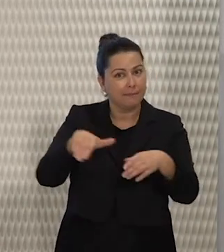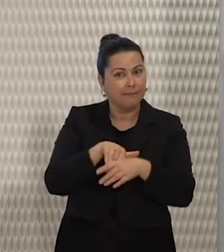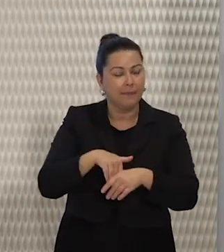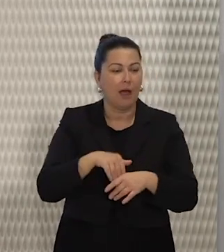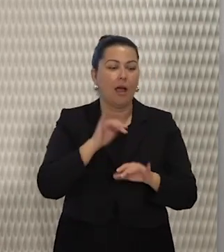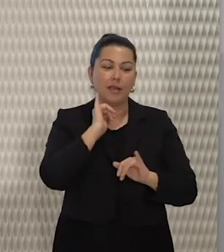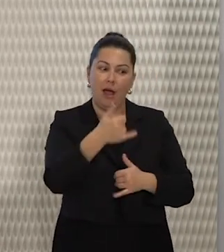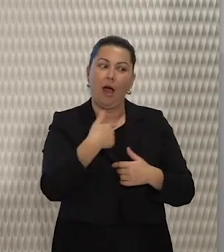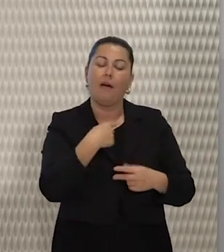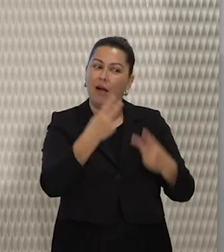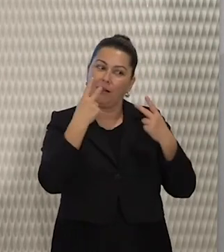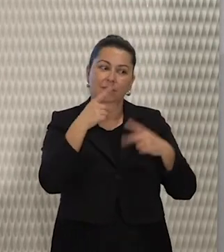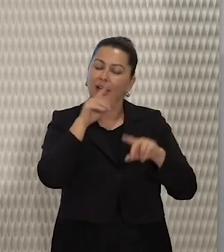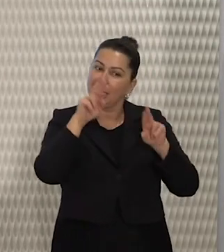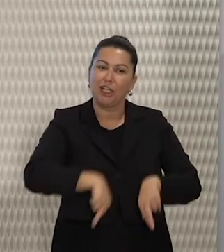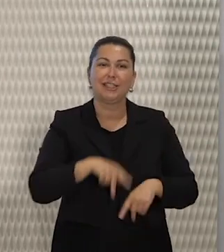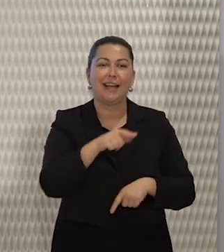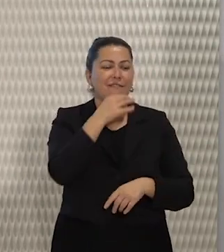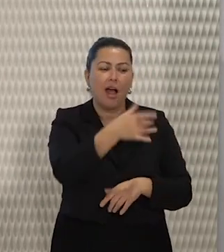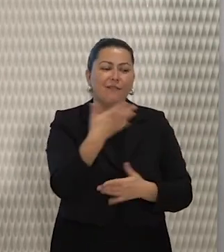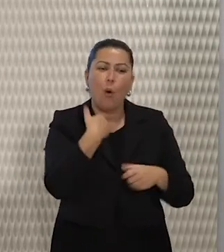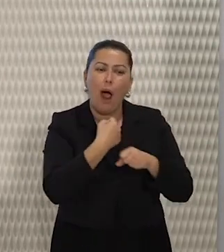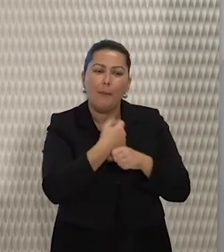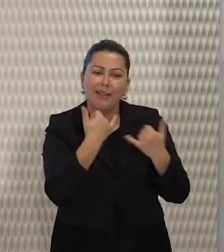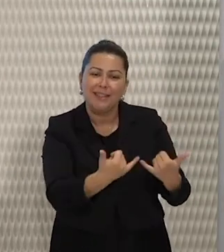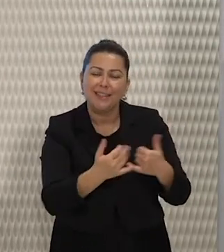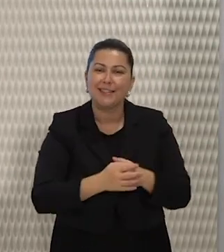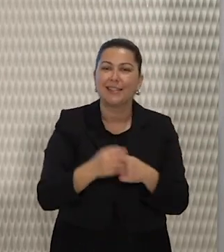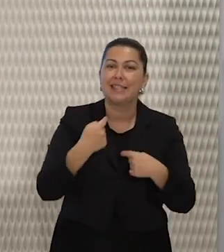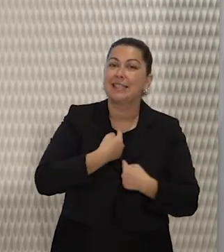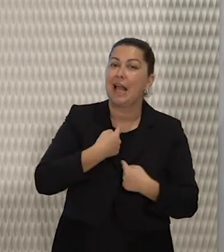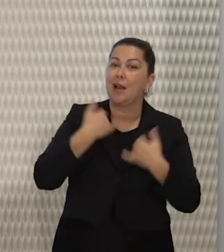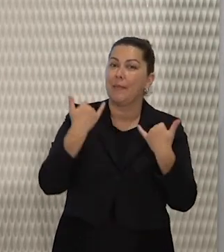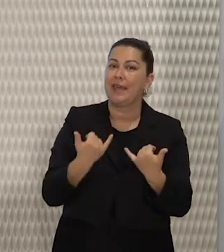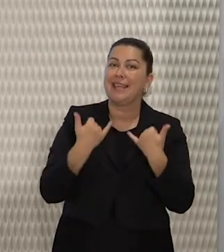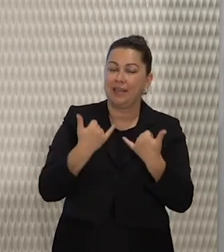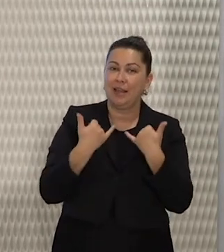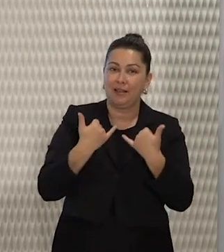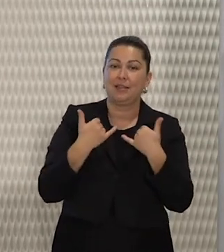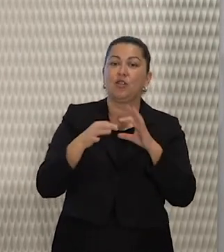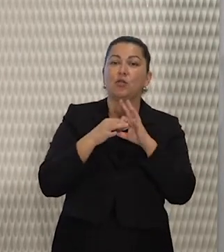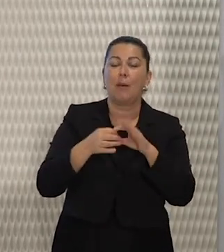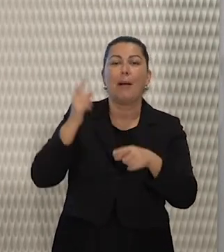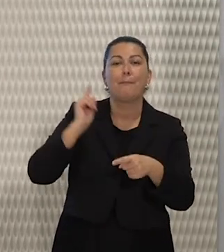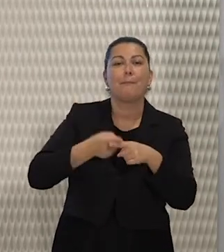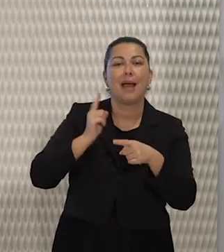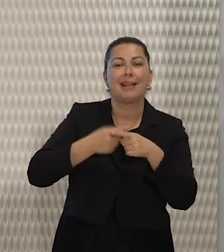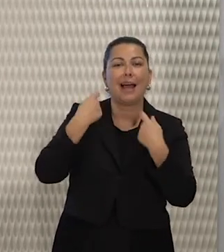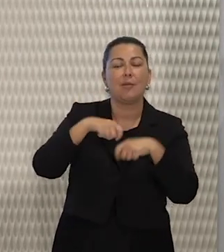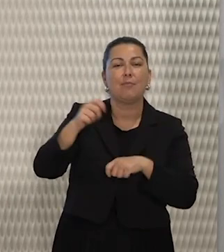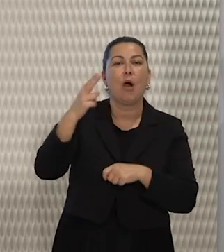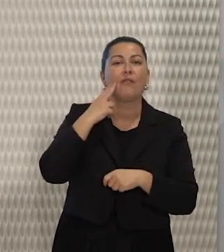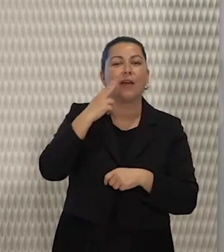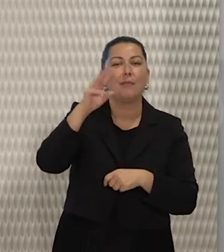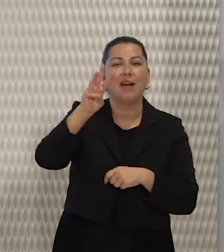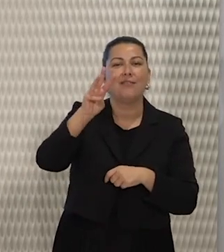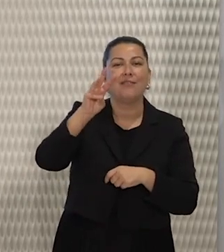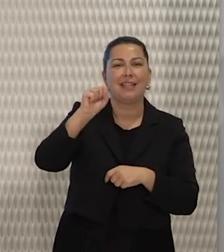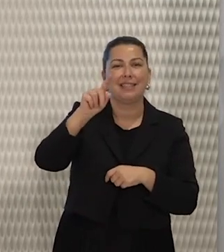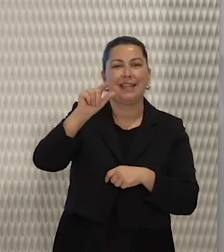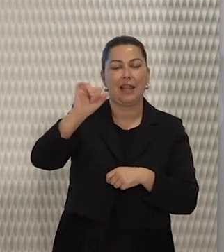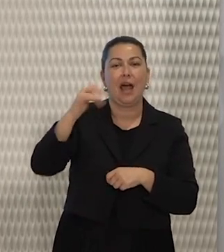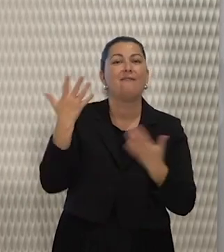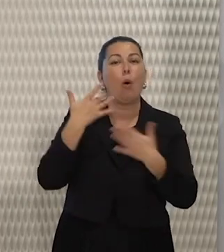zu Recht. Ja, genau. Wo arbeitest du denn jetzt genau? Ich arbeite bei der Metallbaufirma Wastler in